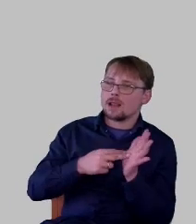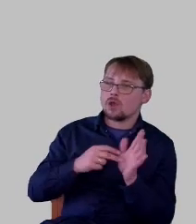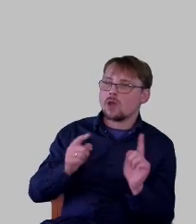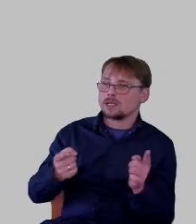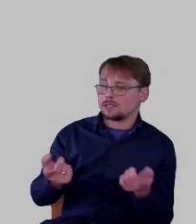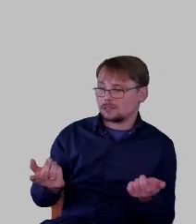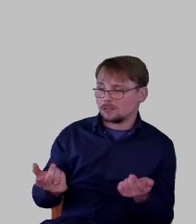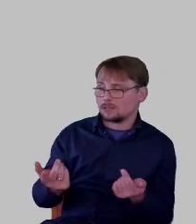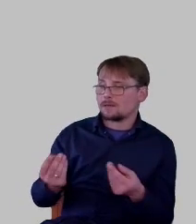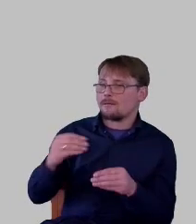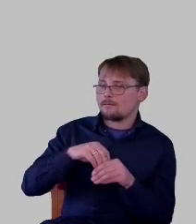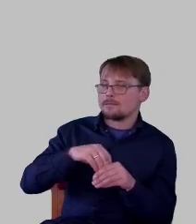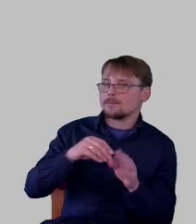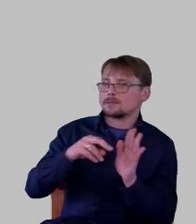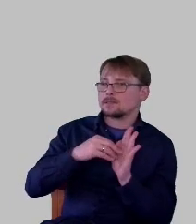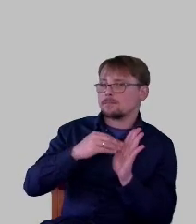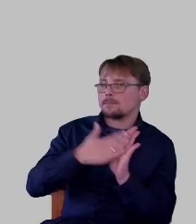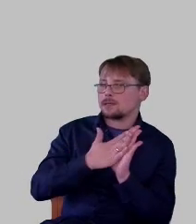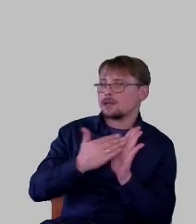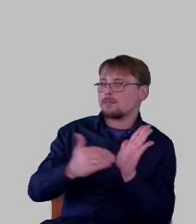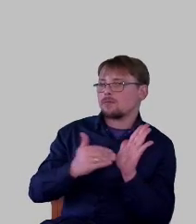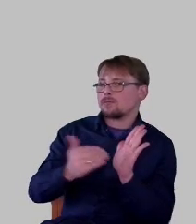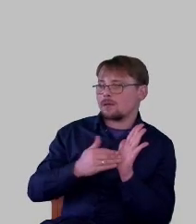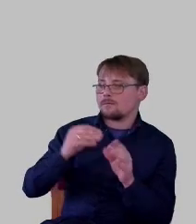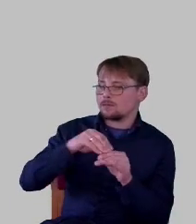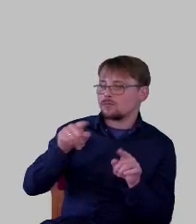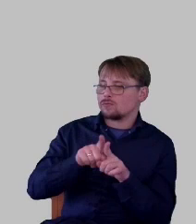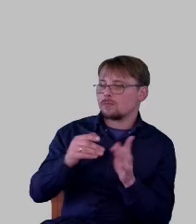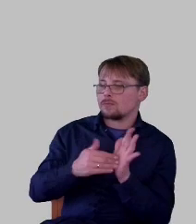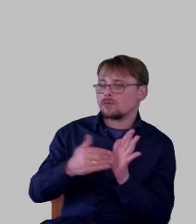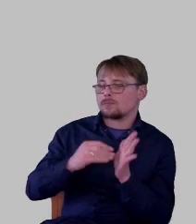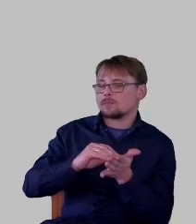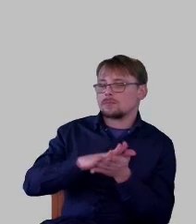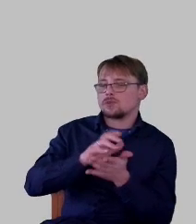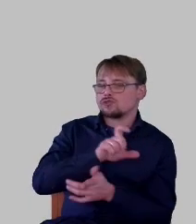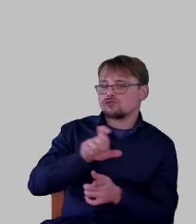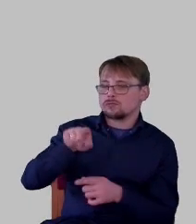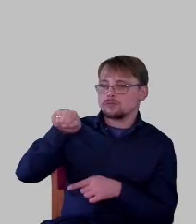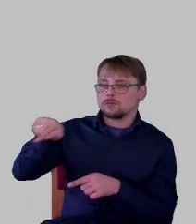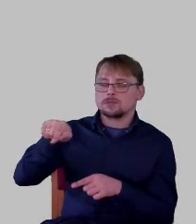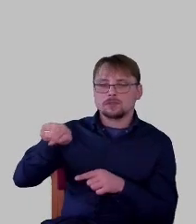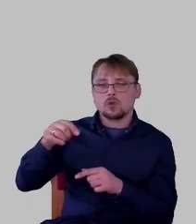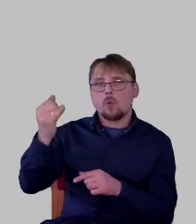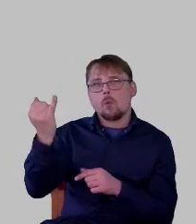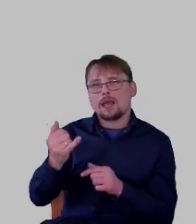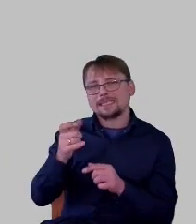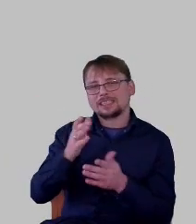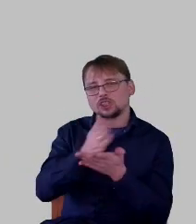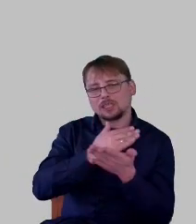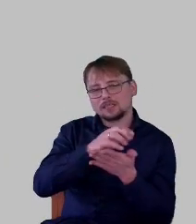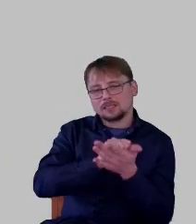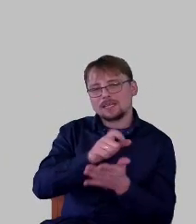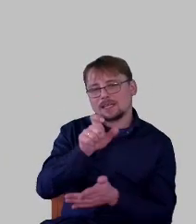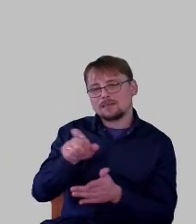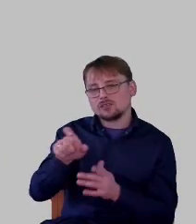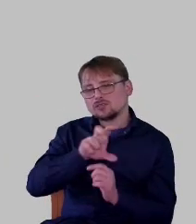określone potrzeba tego, czy uczeń powinien mieć część zajęć zorganizowanych w formie indywidualnej,